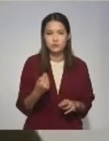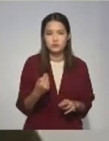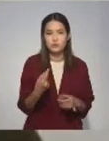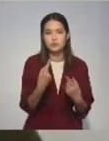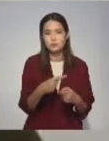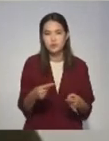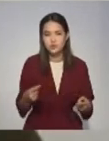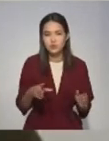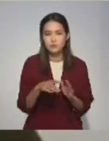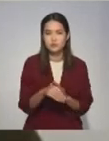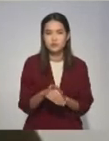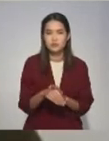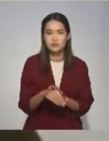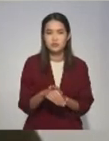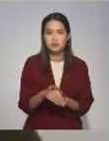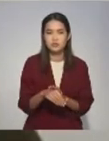қана бір